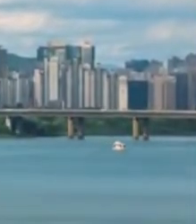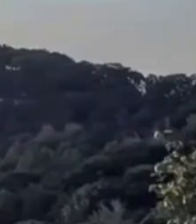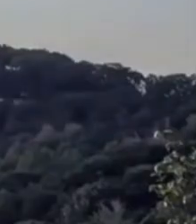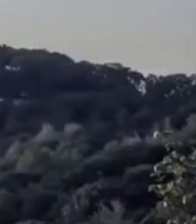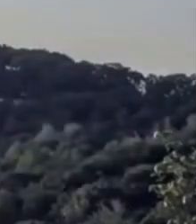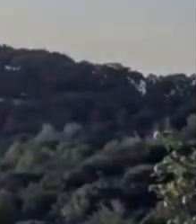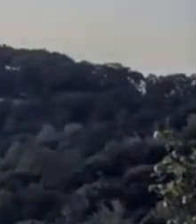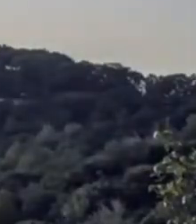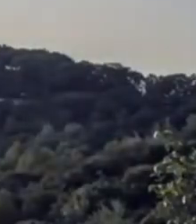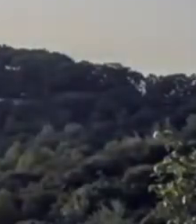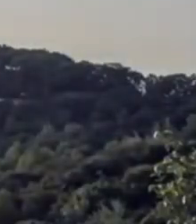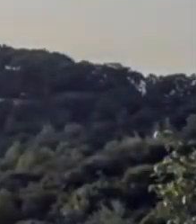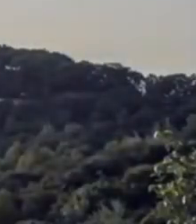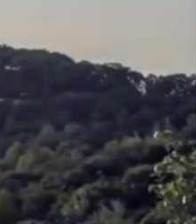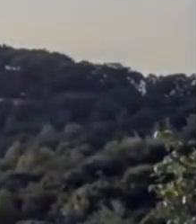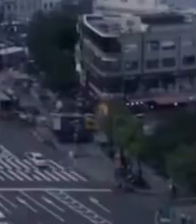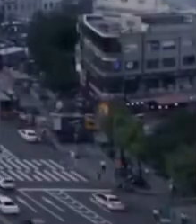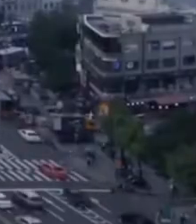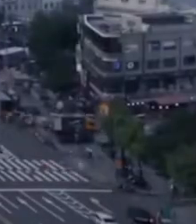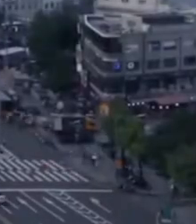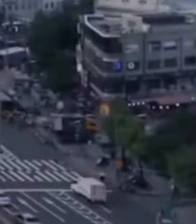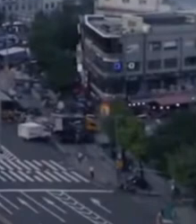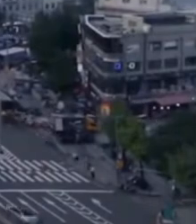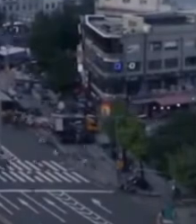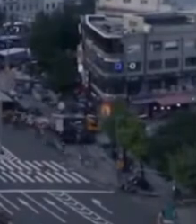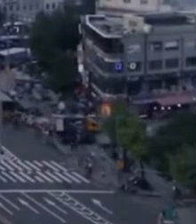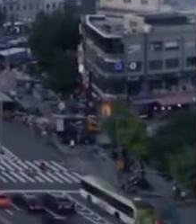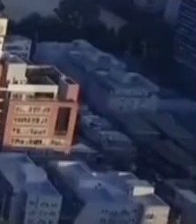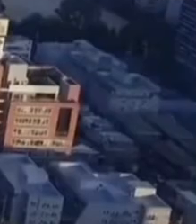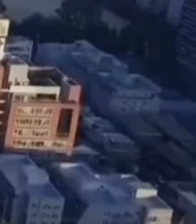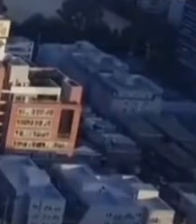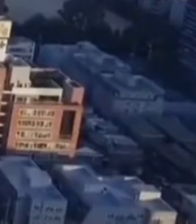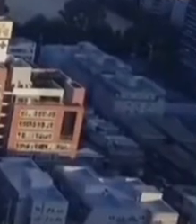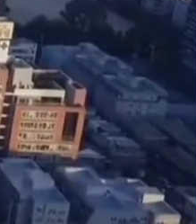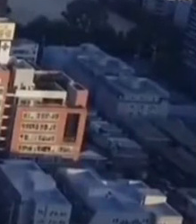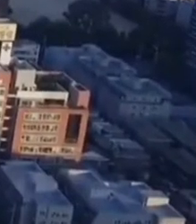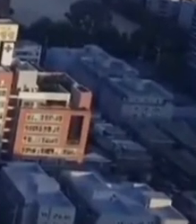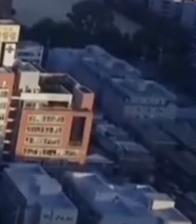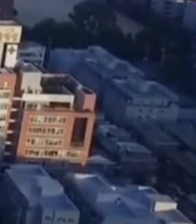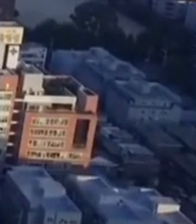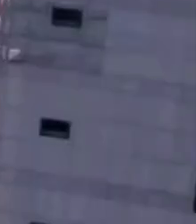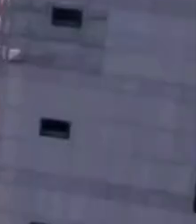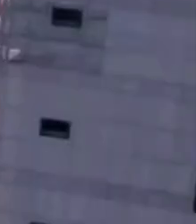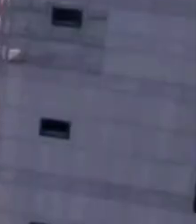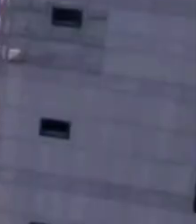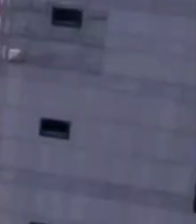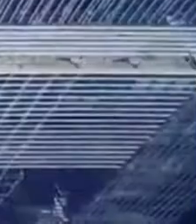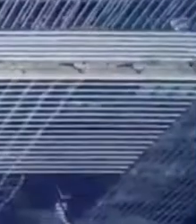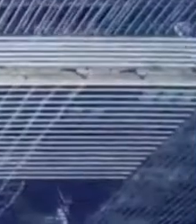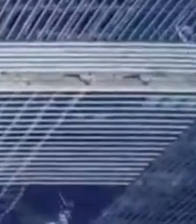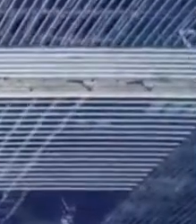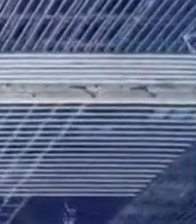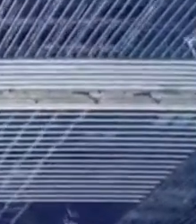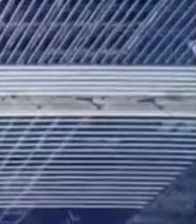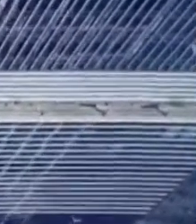우리의 찬란한 지금, 당신의 숭고한 희생과 맞받고 얻은 소중한 오늘입니다.